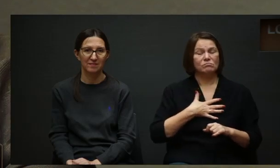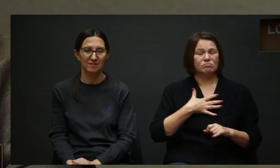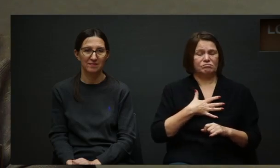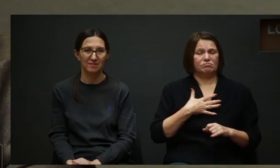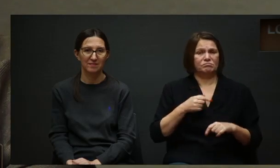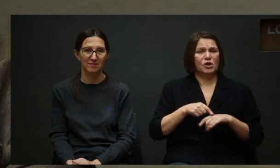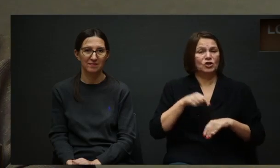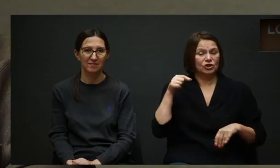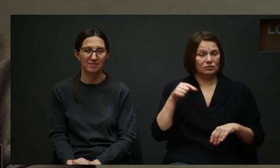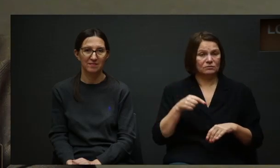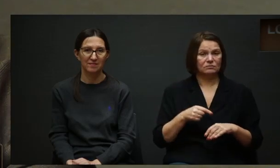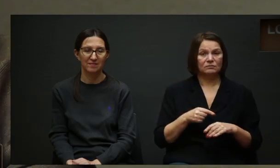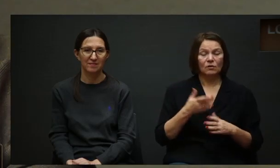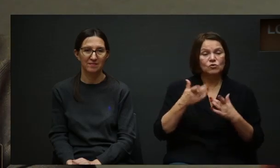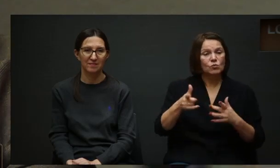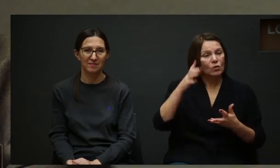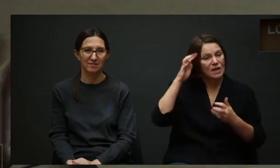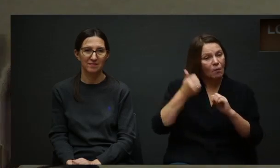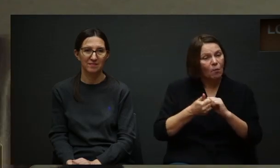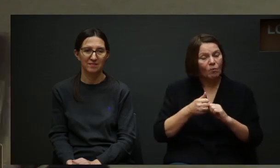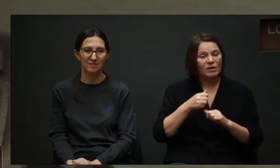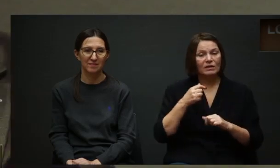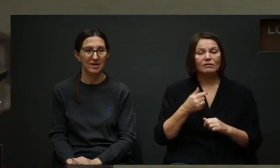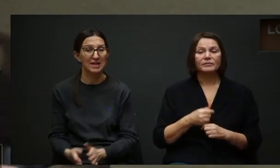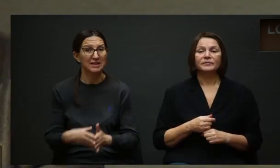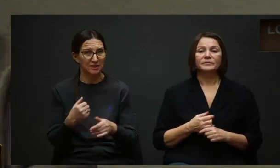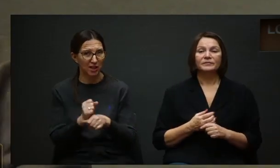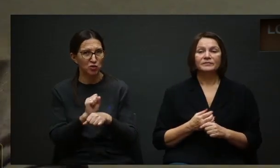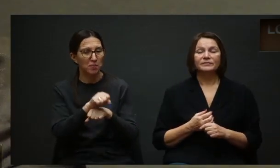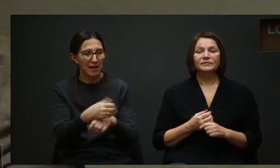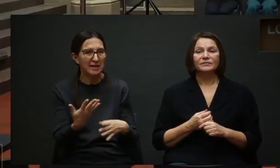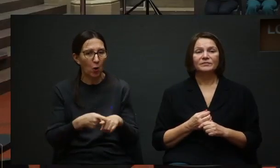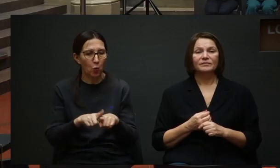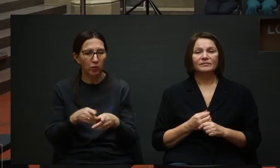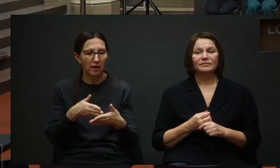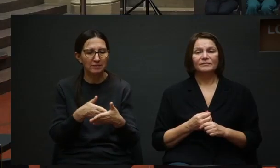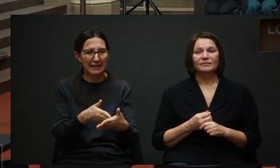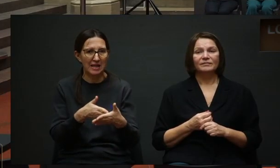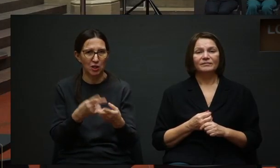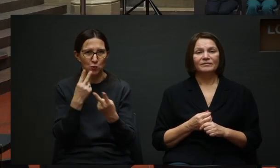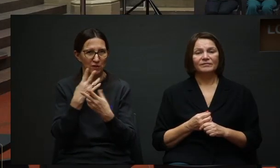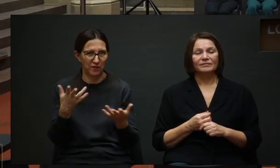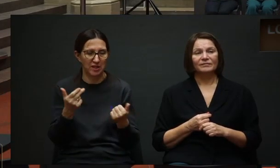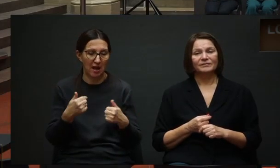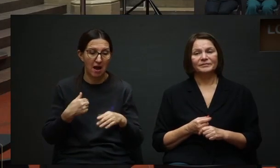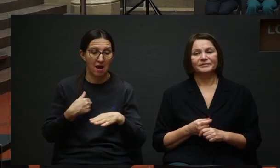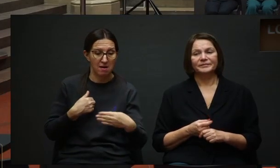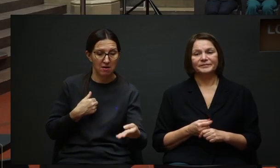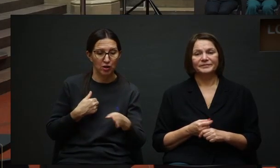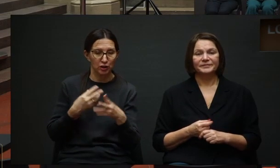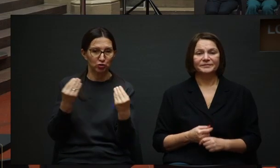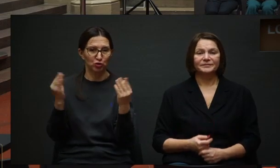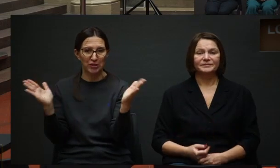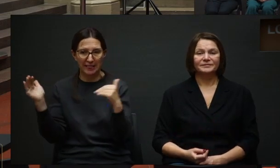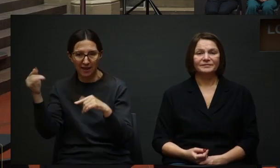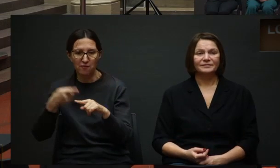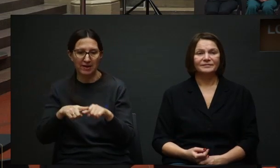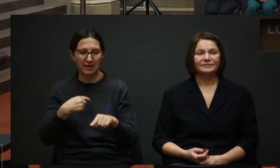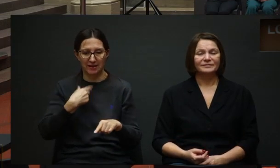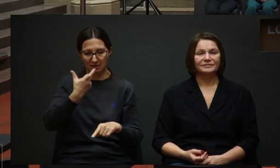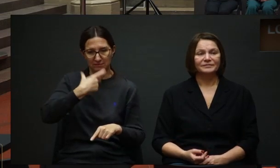это чрезвычайно ценный опыт, по-моему. То есть преодолеть какую-то вот эту границу невидимую между нами и шедеврами,